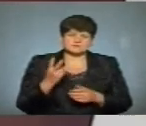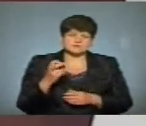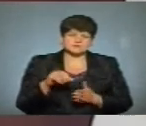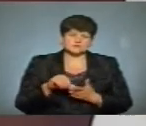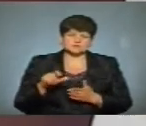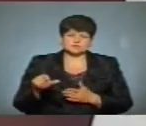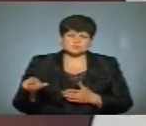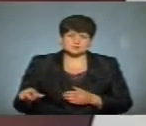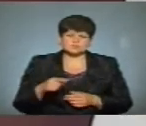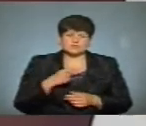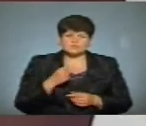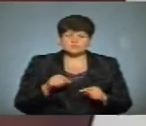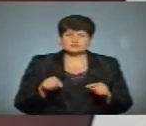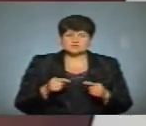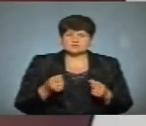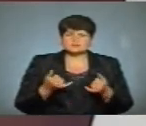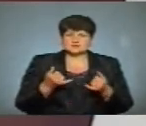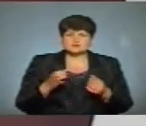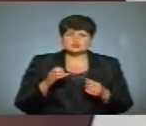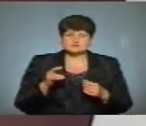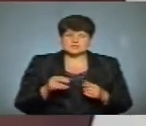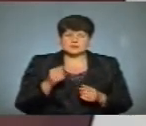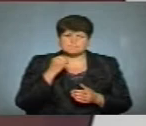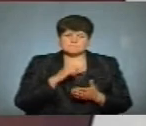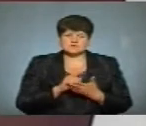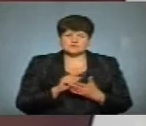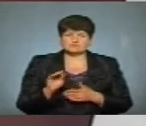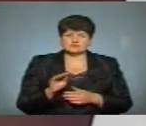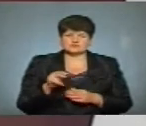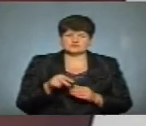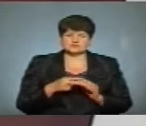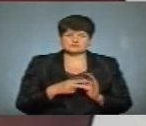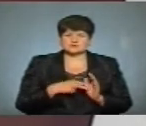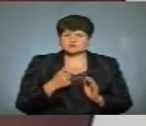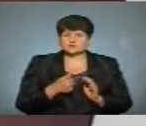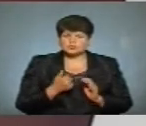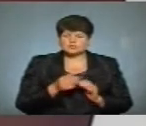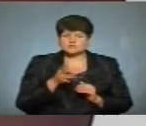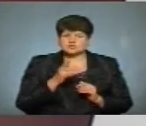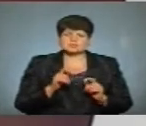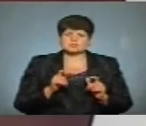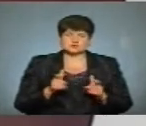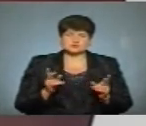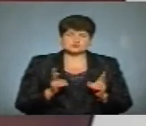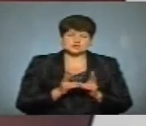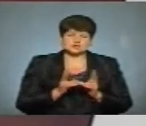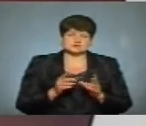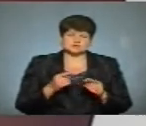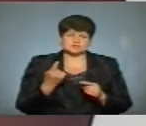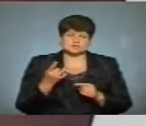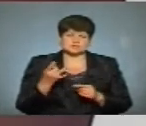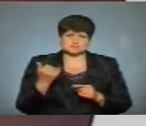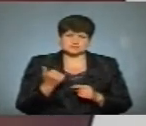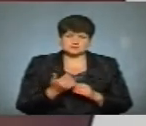Жінка каже, ініціативу створили для соціалізації пенсіонерів у жовтні 2017 року. Під час карантину зустрічаються раз на